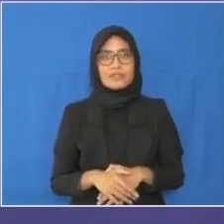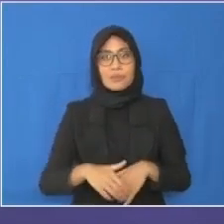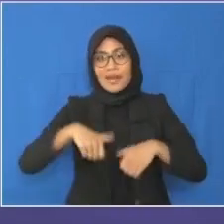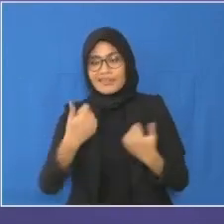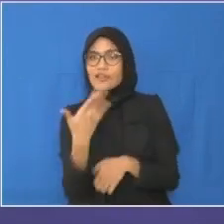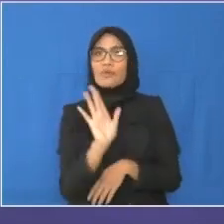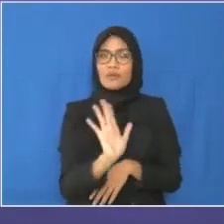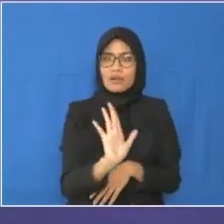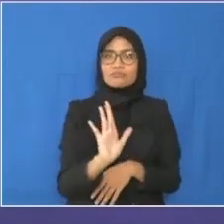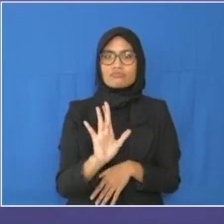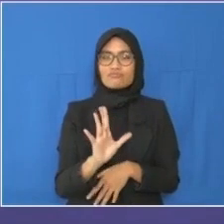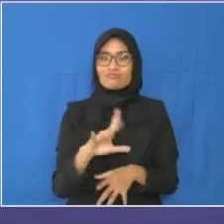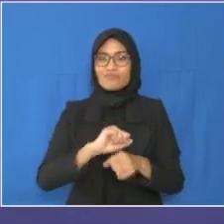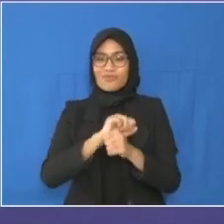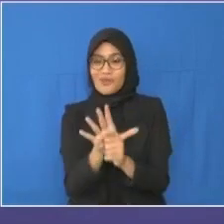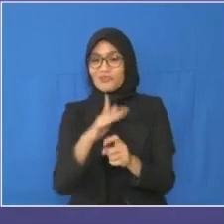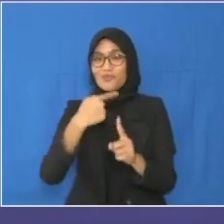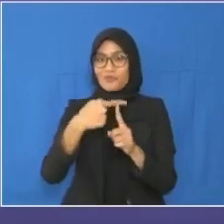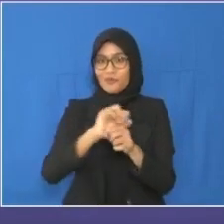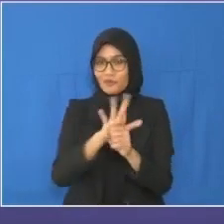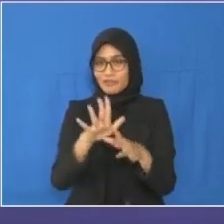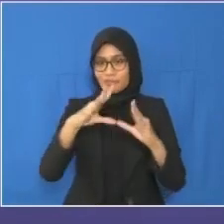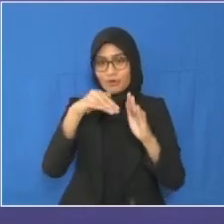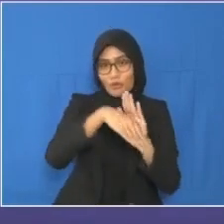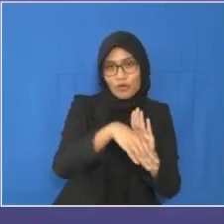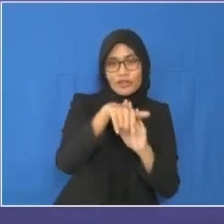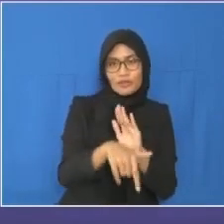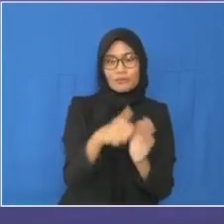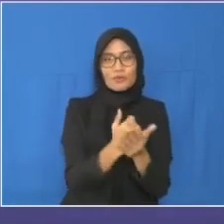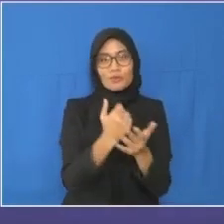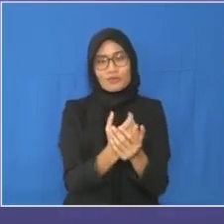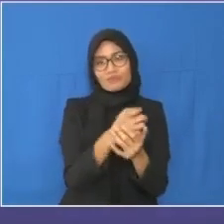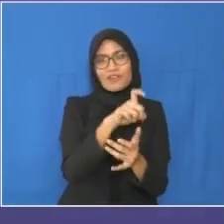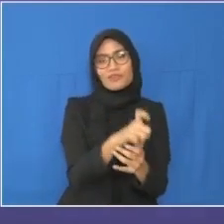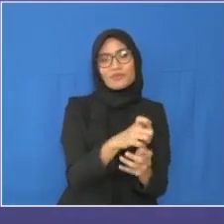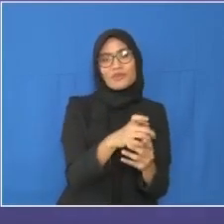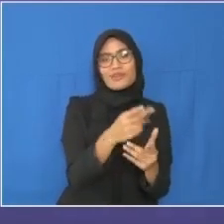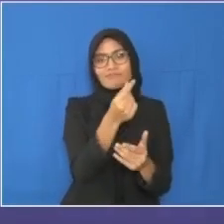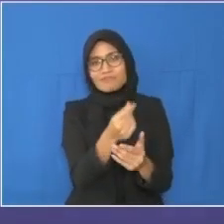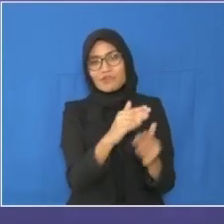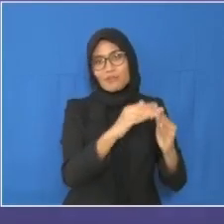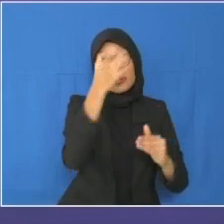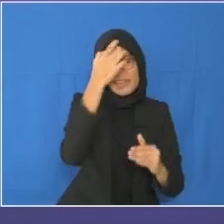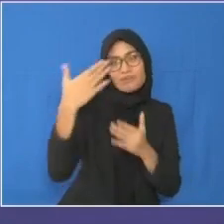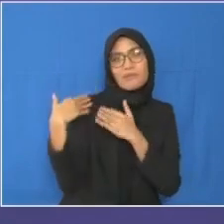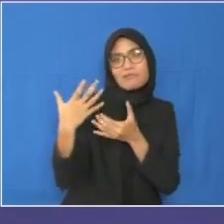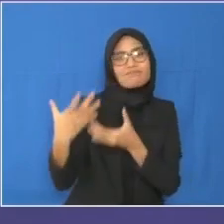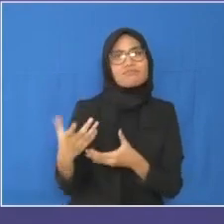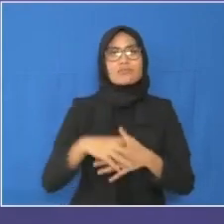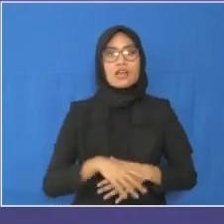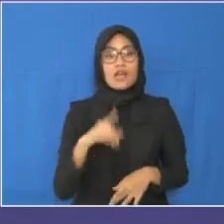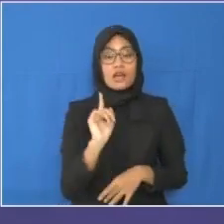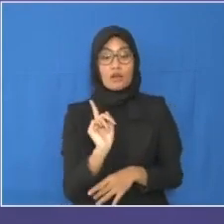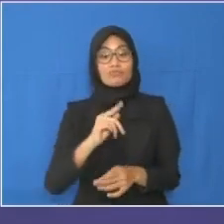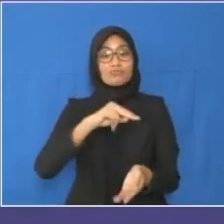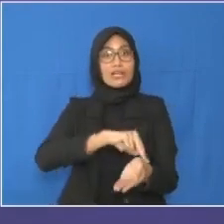19 akan sangat mempengaruhi beban perawatan di rumah sakit semakin banyak pasien yang dirawat akan